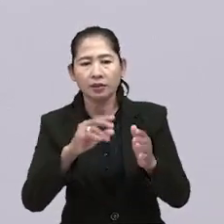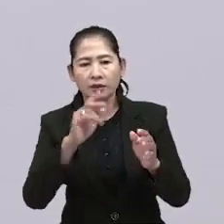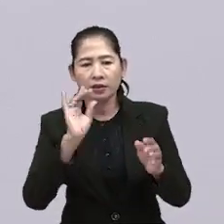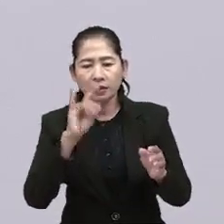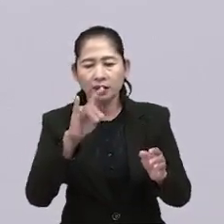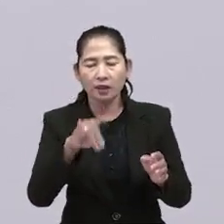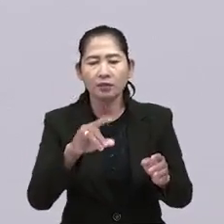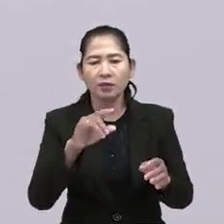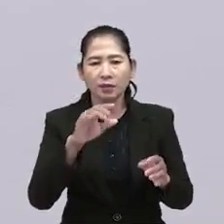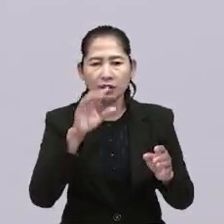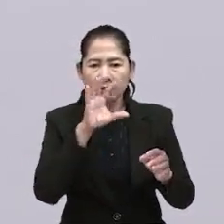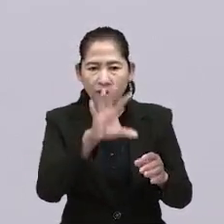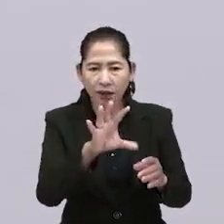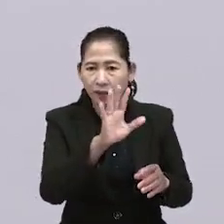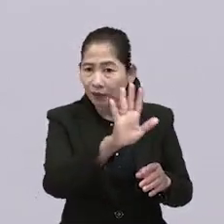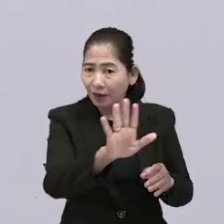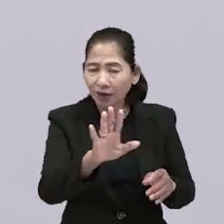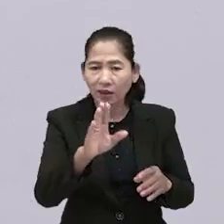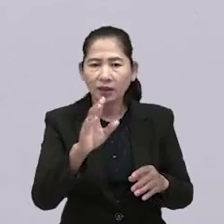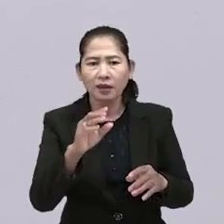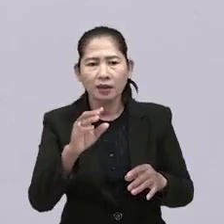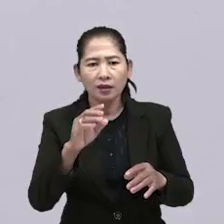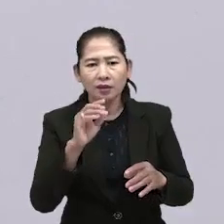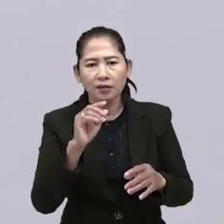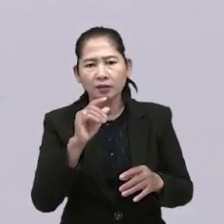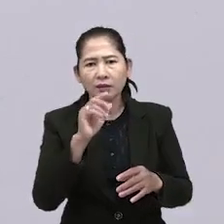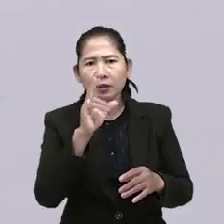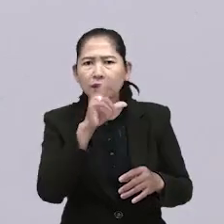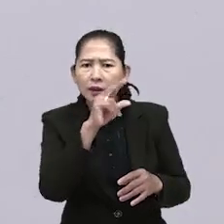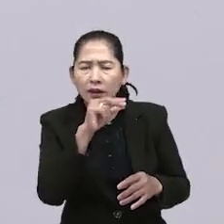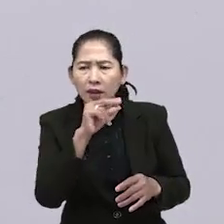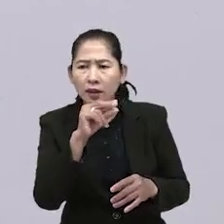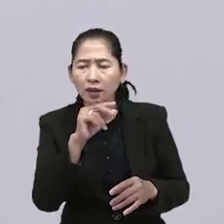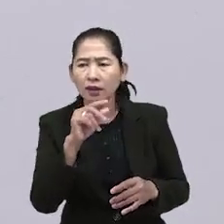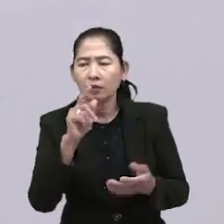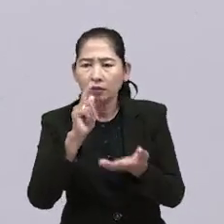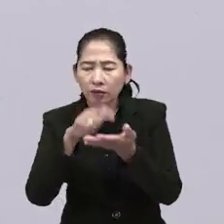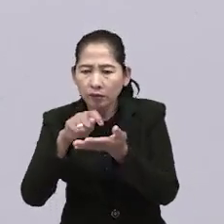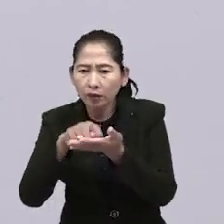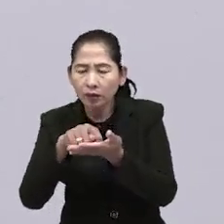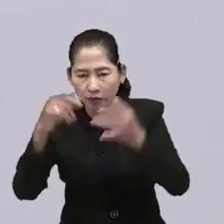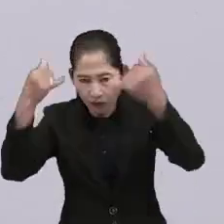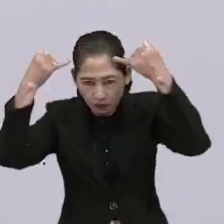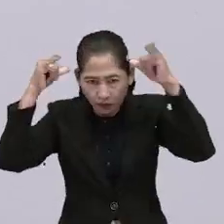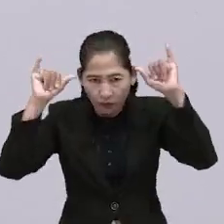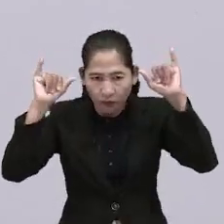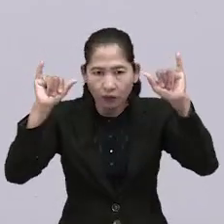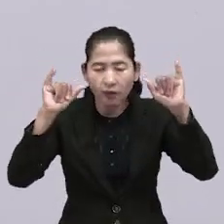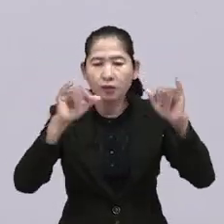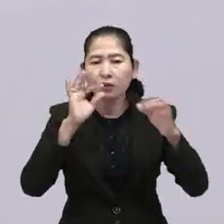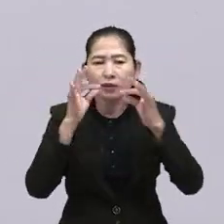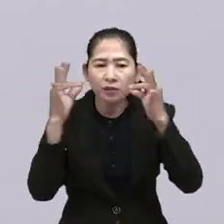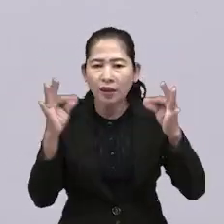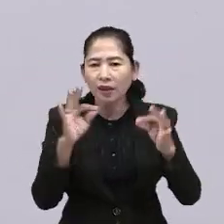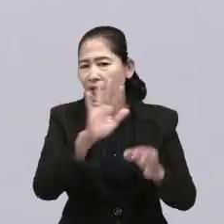មកនិយាយណាអ្នកគ្រូយកឆ្កែក៏តែអ្នកកូនអាចថាតែងអំពីសត្វទាឬតែងអំពីសត្វគោឬតែងអំពីសត្វ